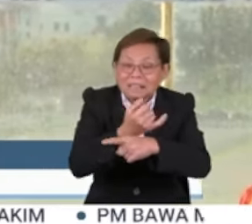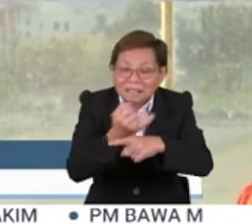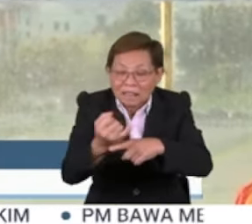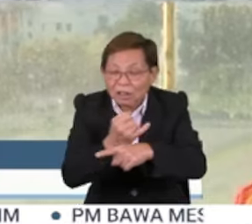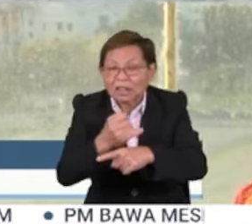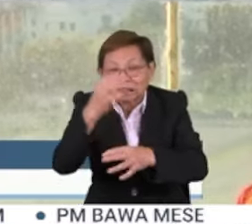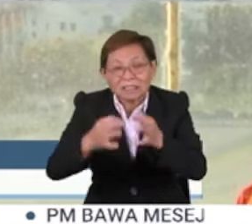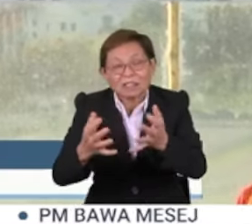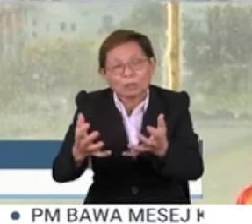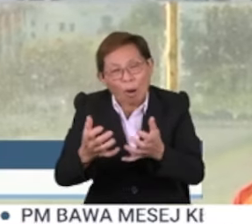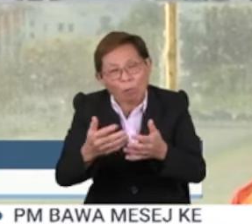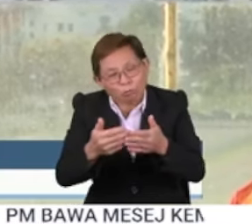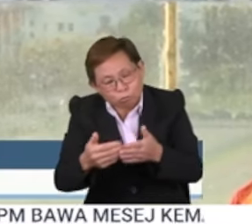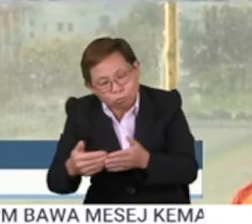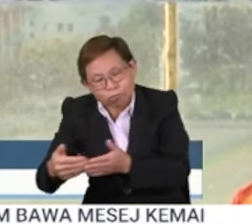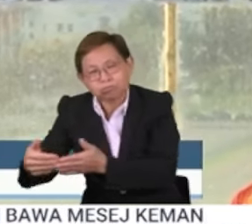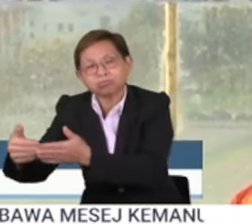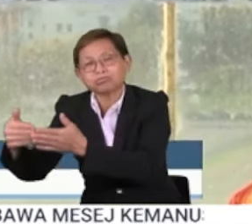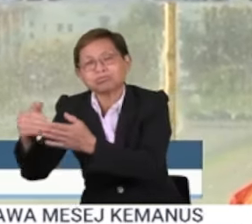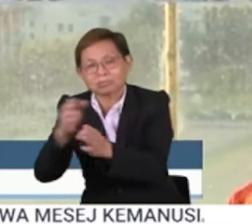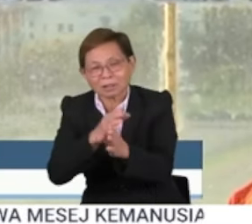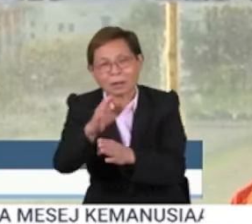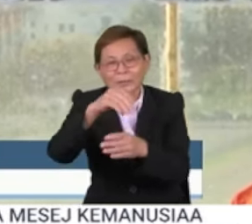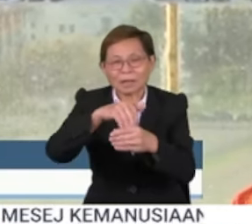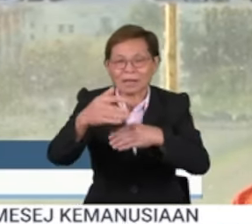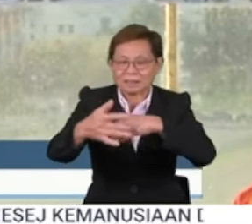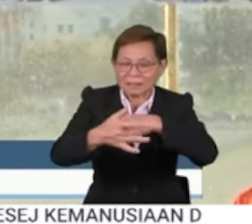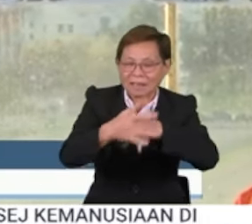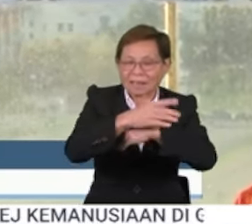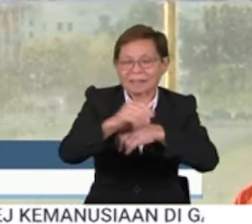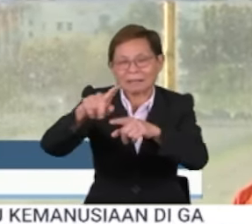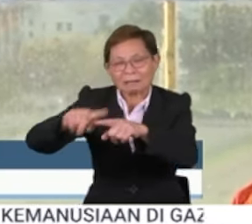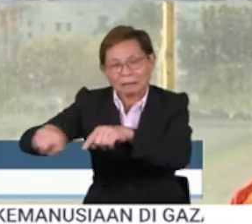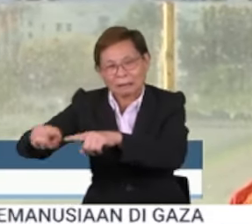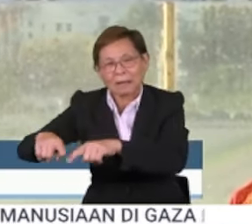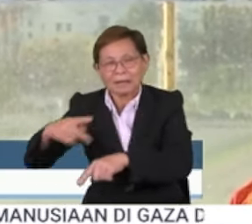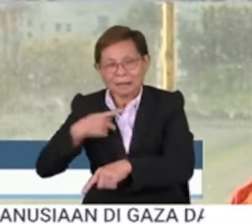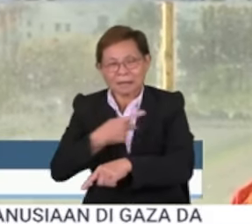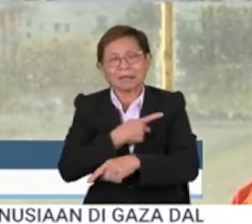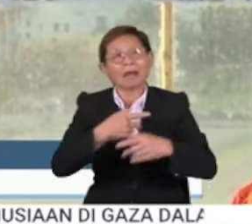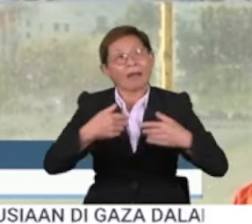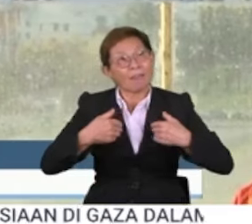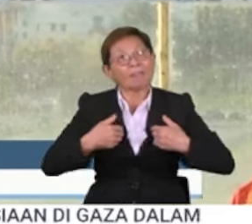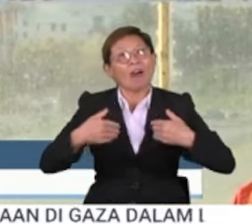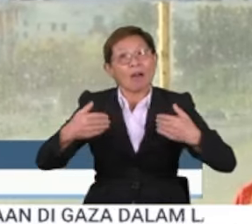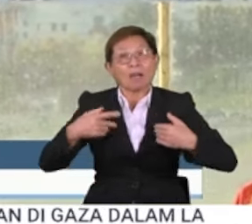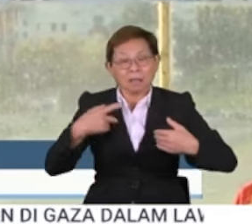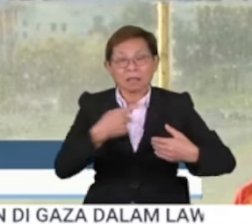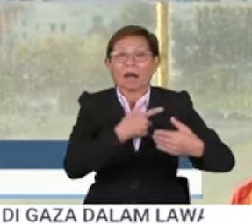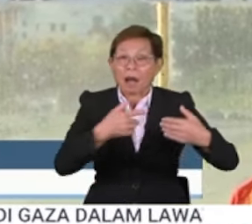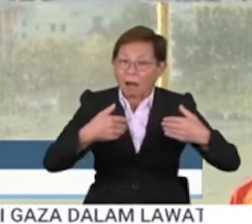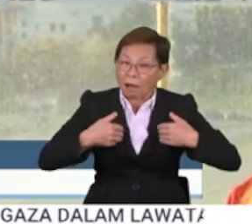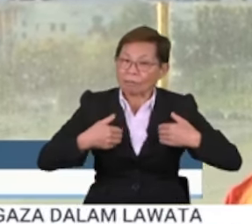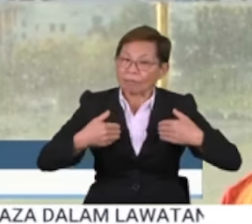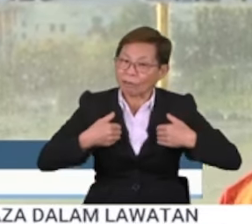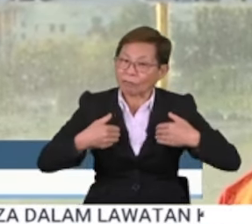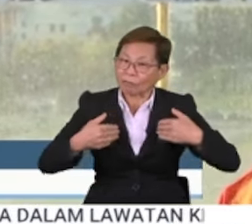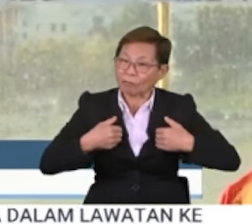untuk meneruskan karier mereka dalam teknikal dan sebagainya. Dan kita ada juga wujud